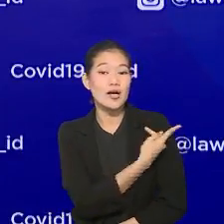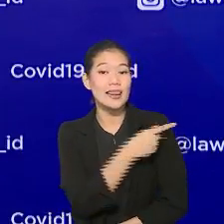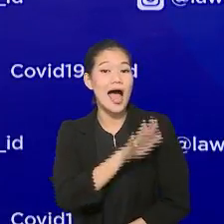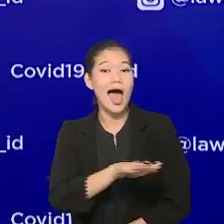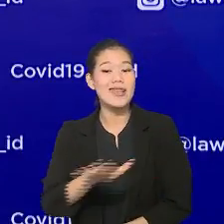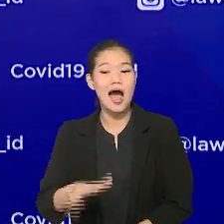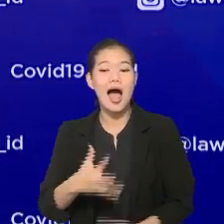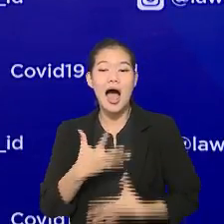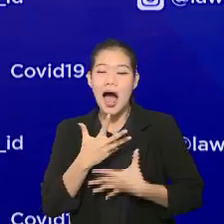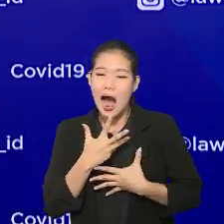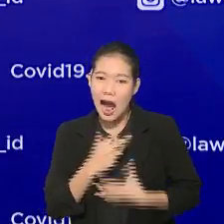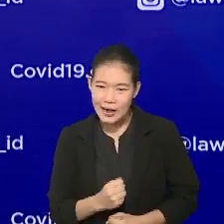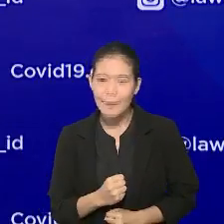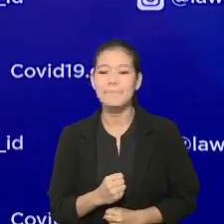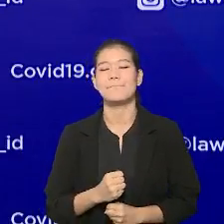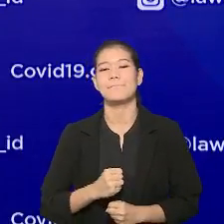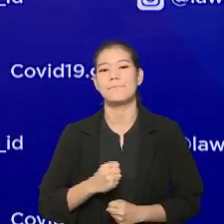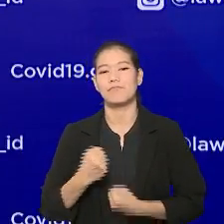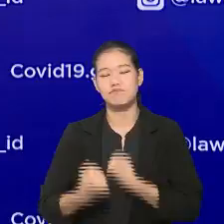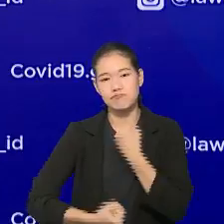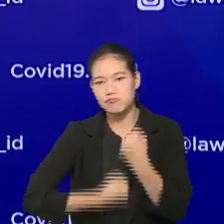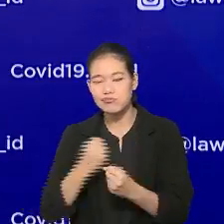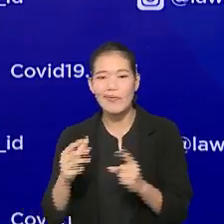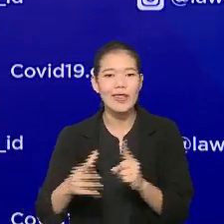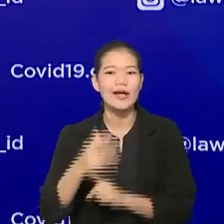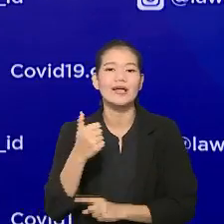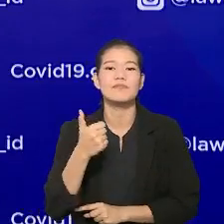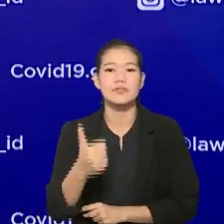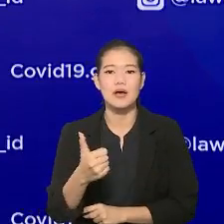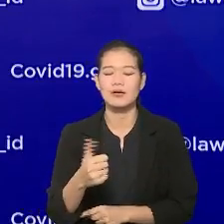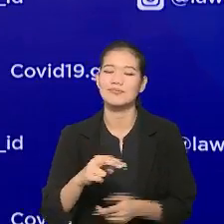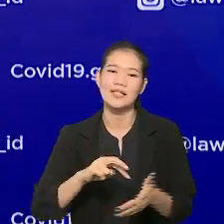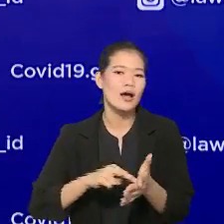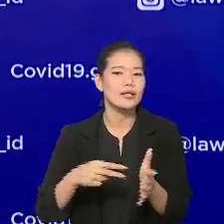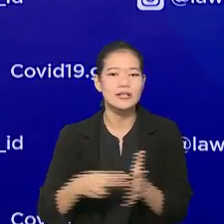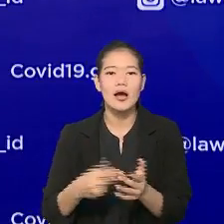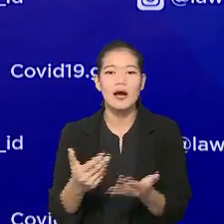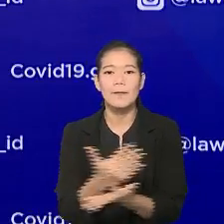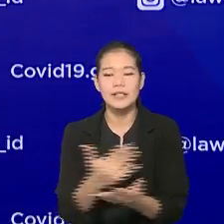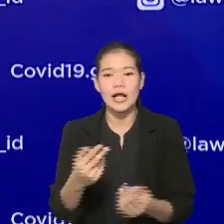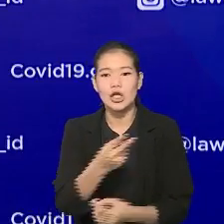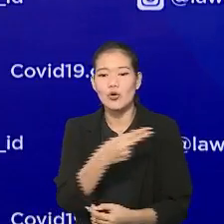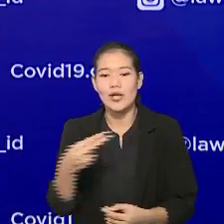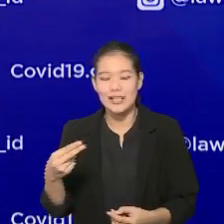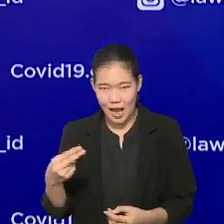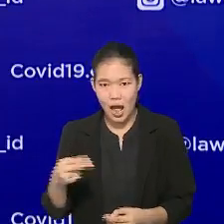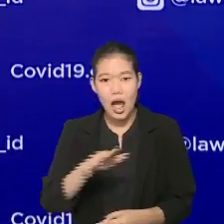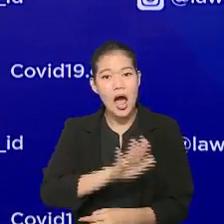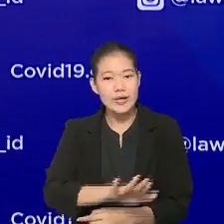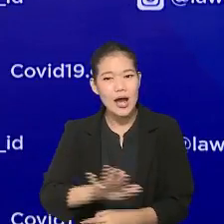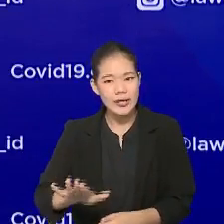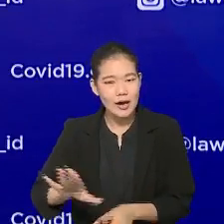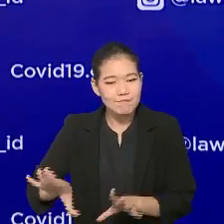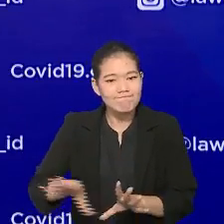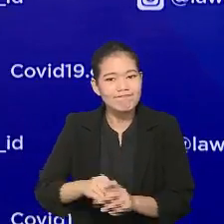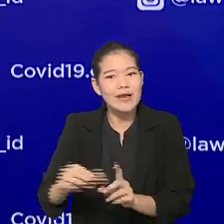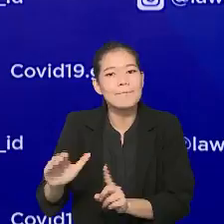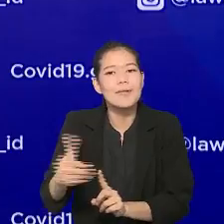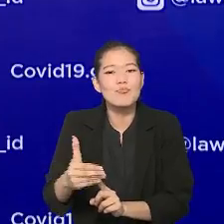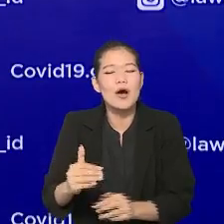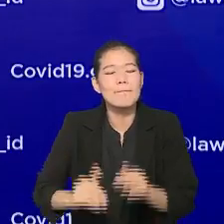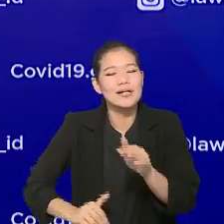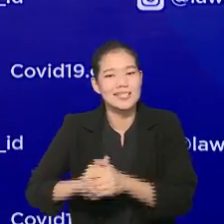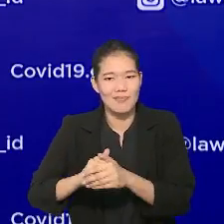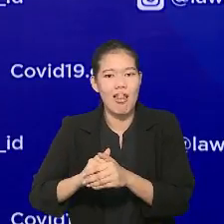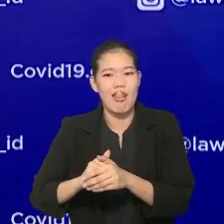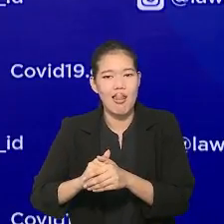anak diharapkan dapat dilakukan sesuai target, sehingga masyarakat Indonesia termasuk anak-anak mendapatkan perlindungan yang